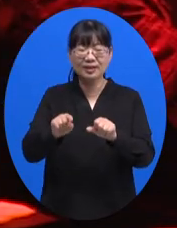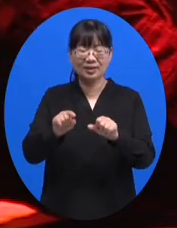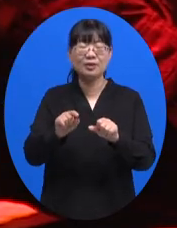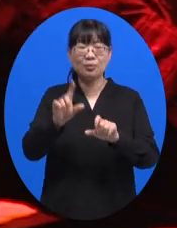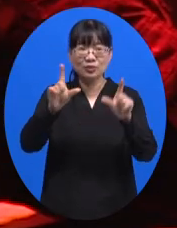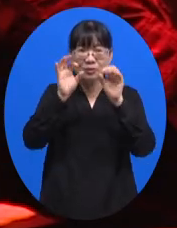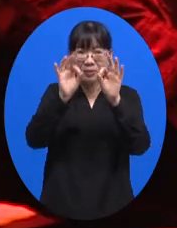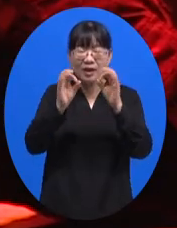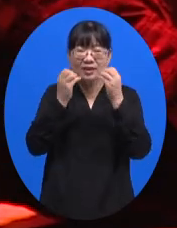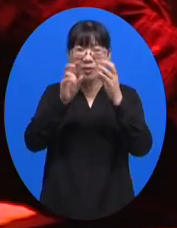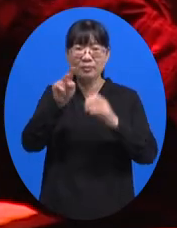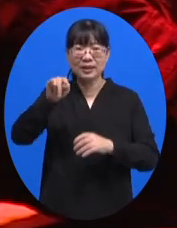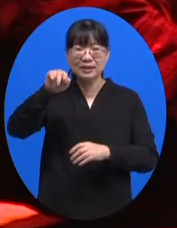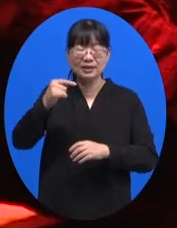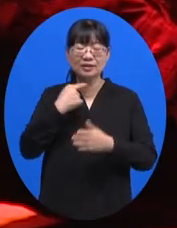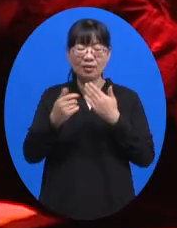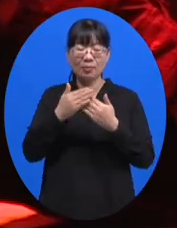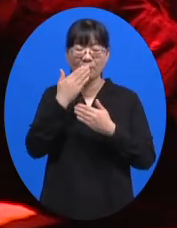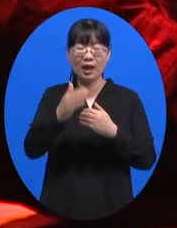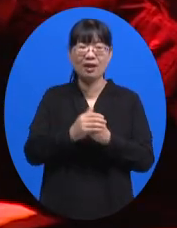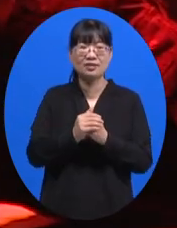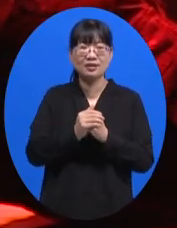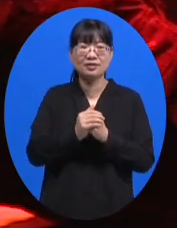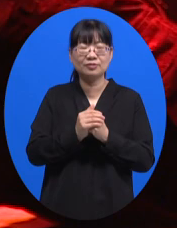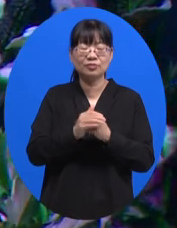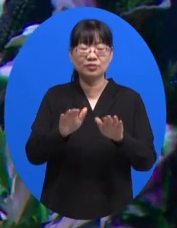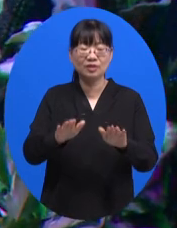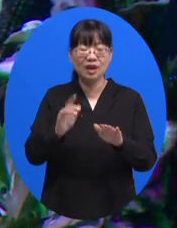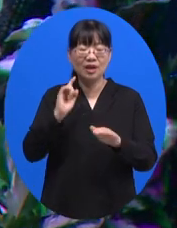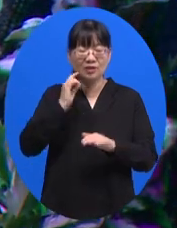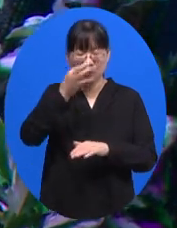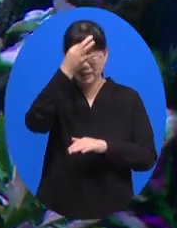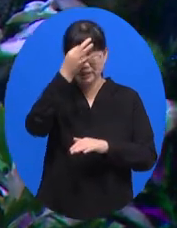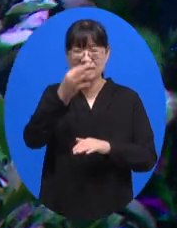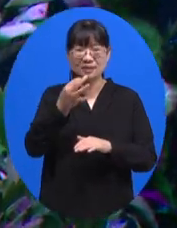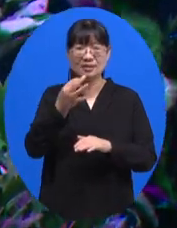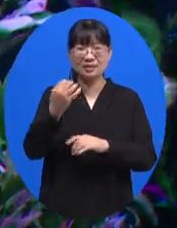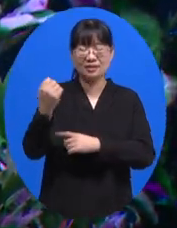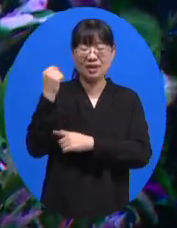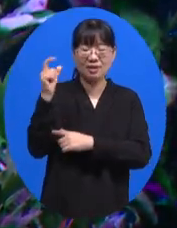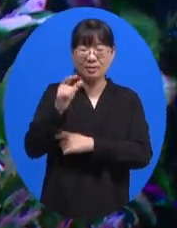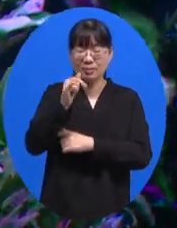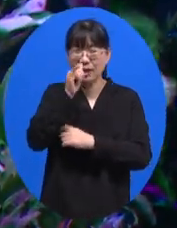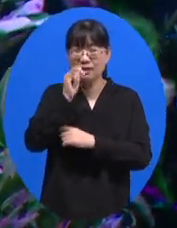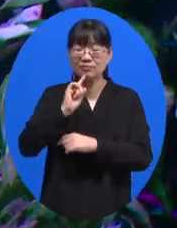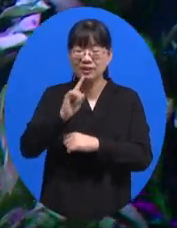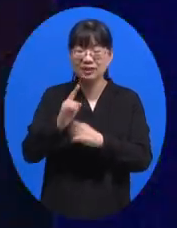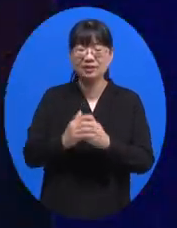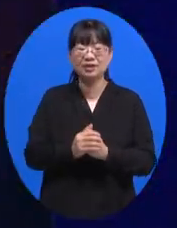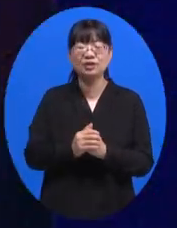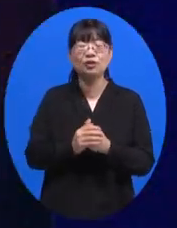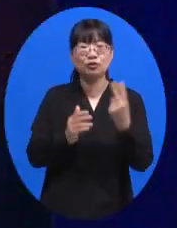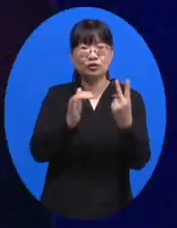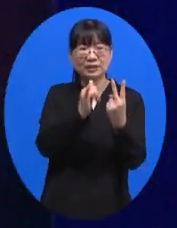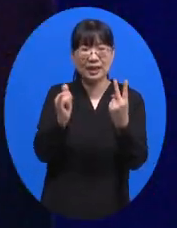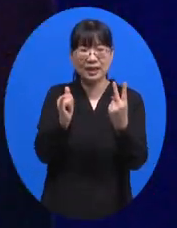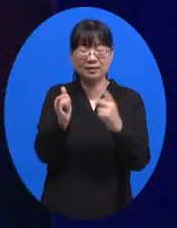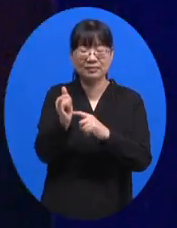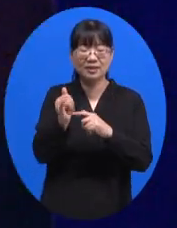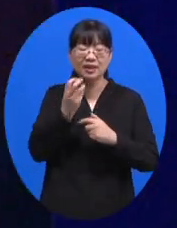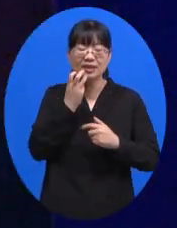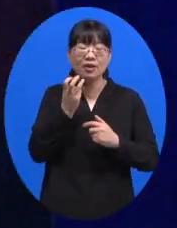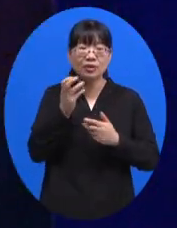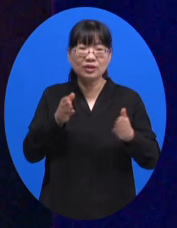경험할 수 있습니다. 폭넓은 연기 세계를 보여주는 전박찬 배우와 강렬한 연기로 주목받는 성여진 배우가 경기도